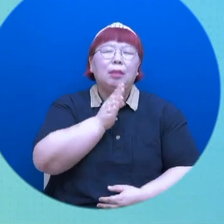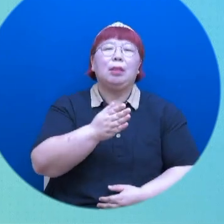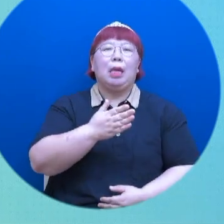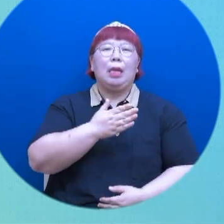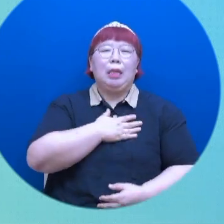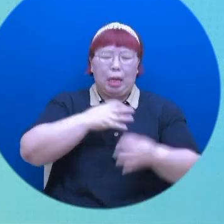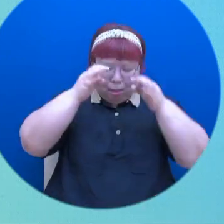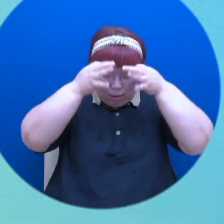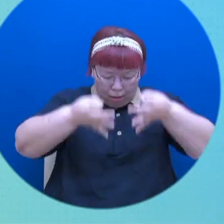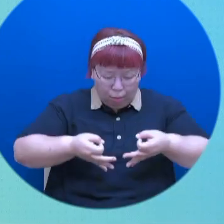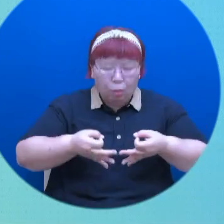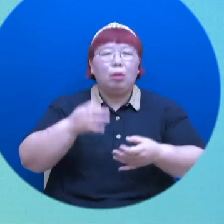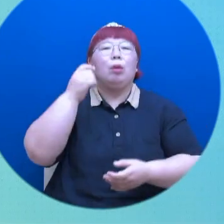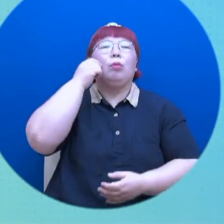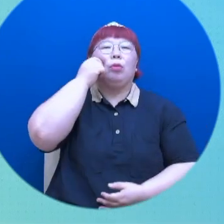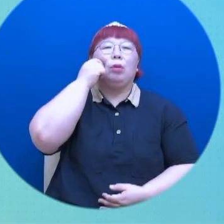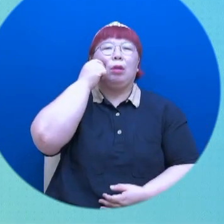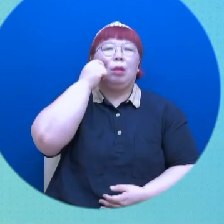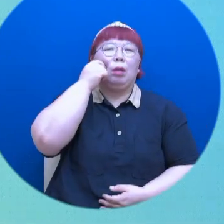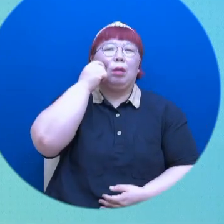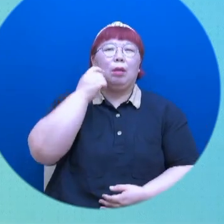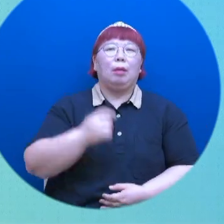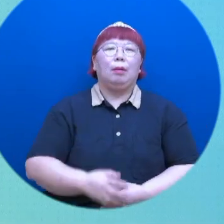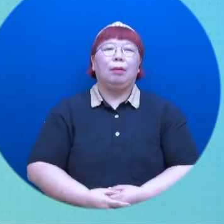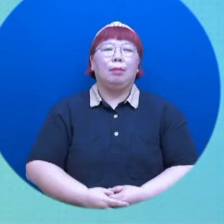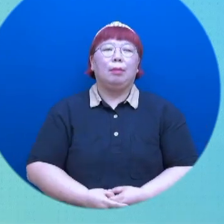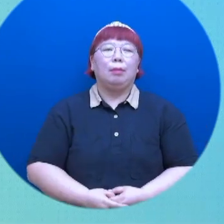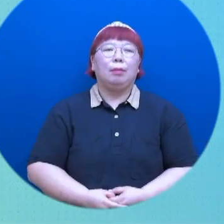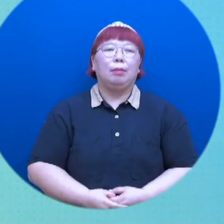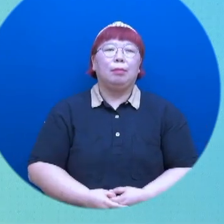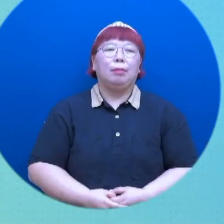보질 못해요. 다시 한번 말씀드릴게요.